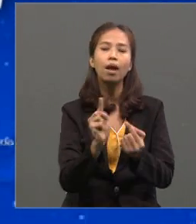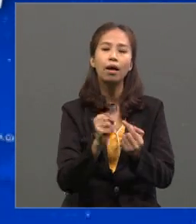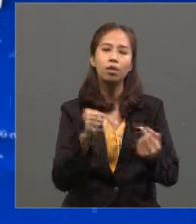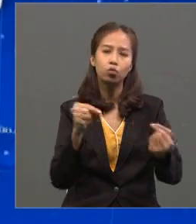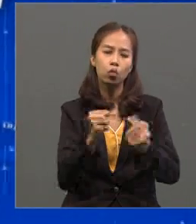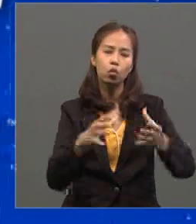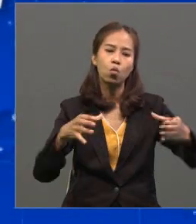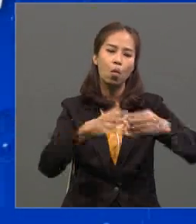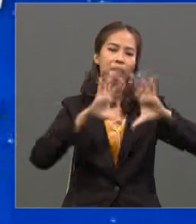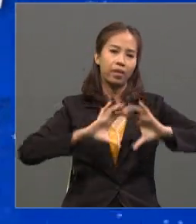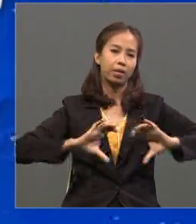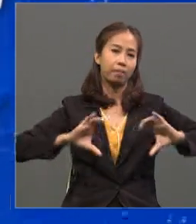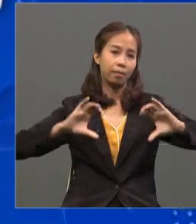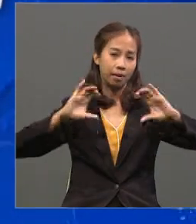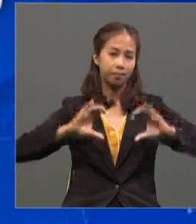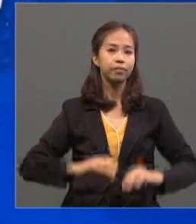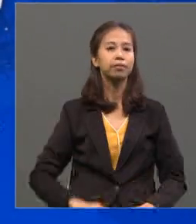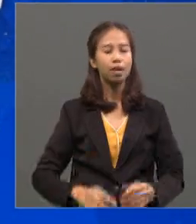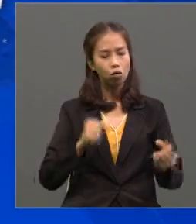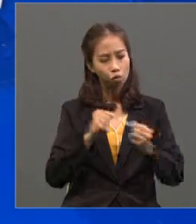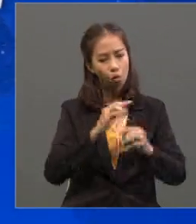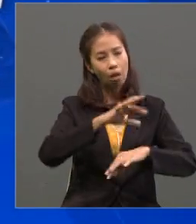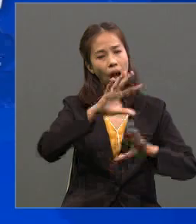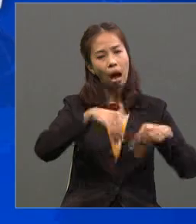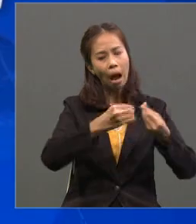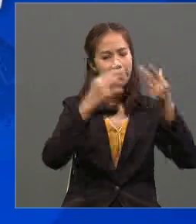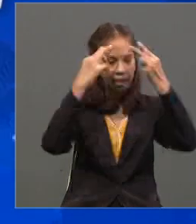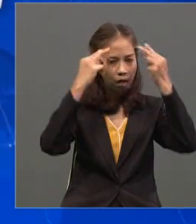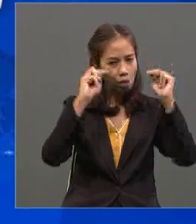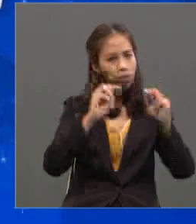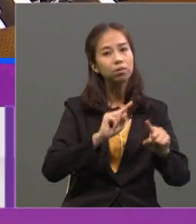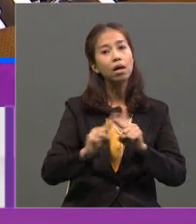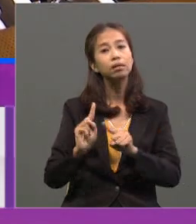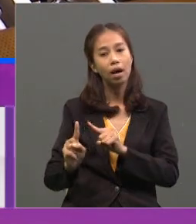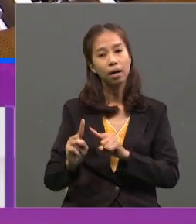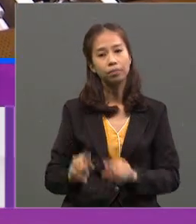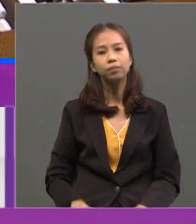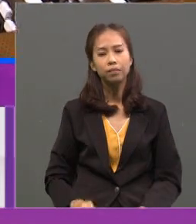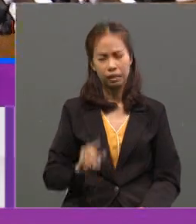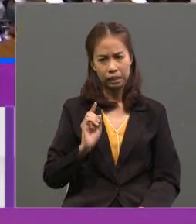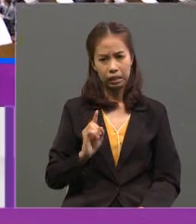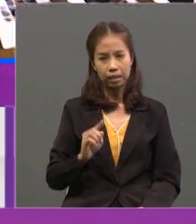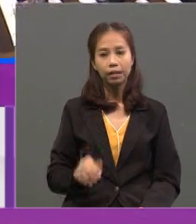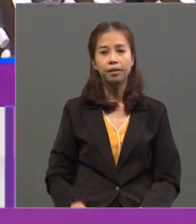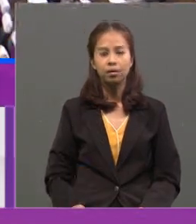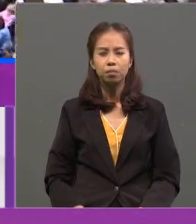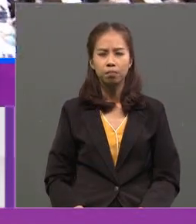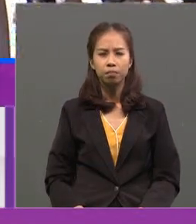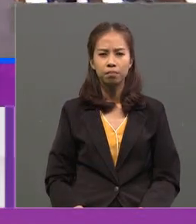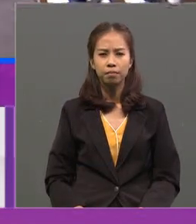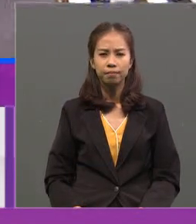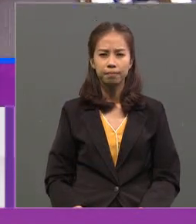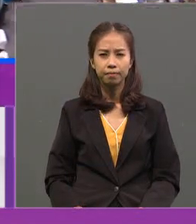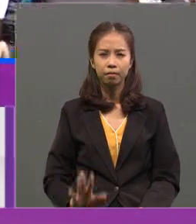ครับี่สำหั